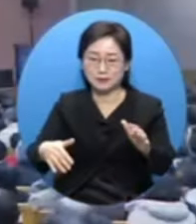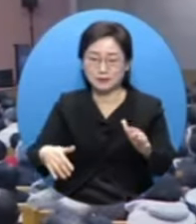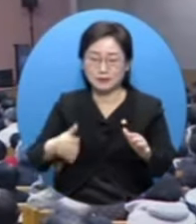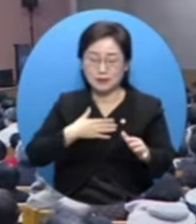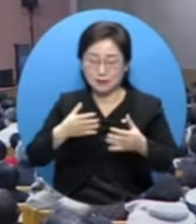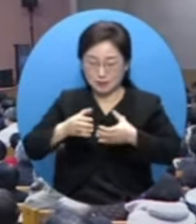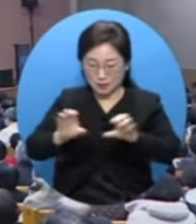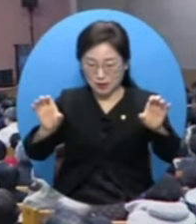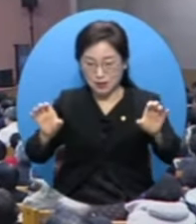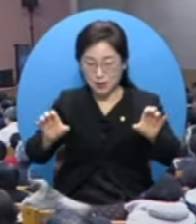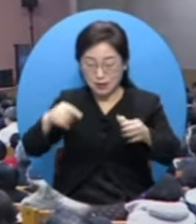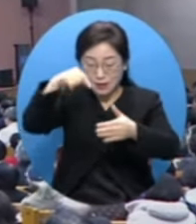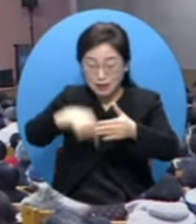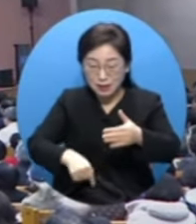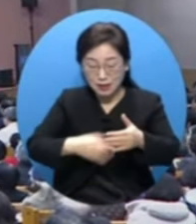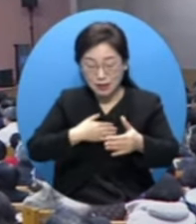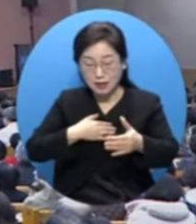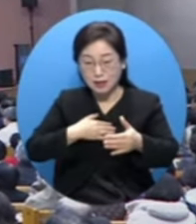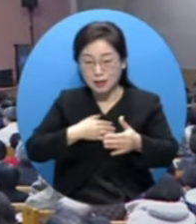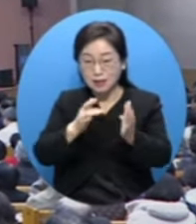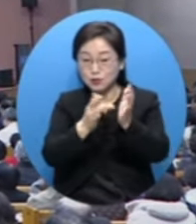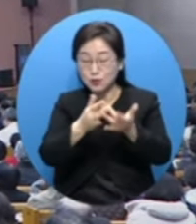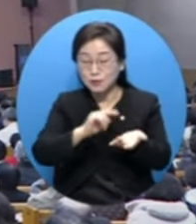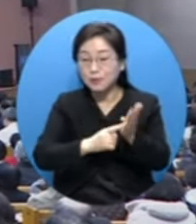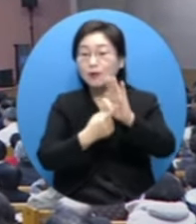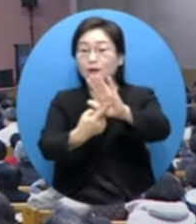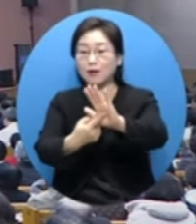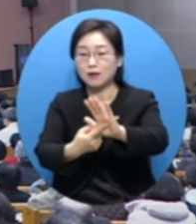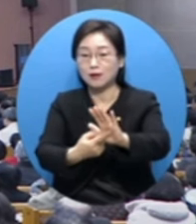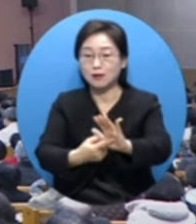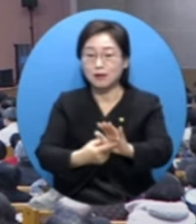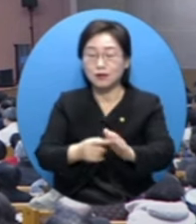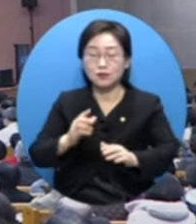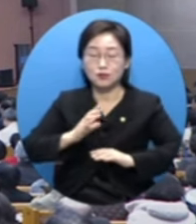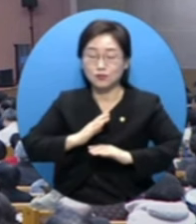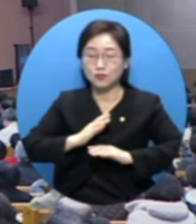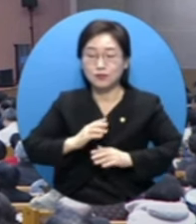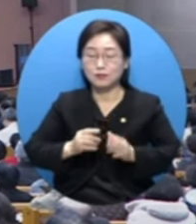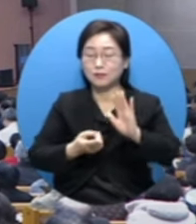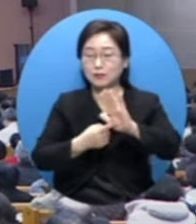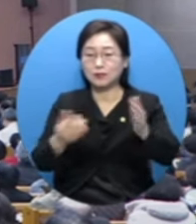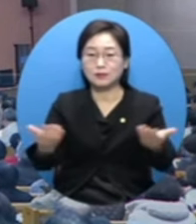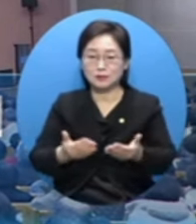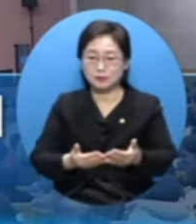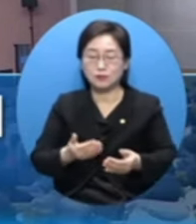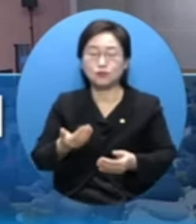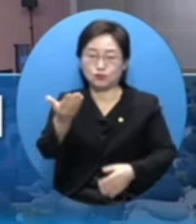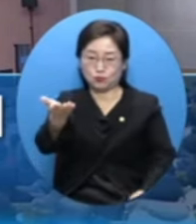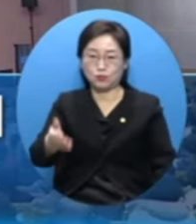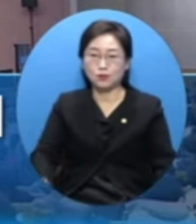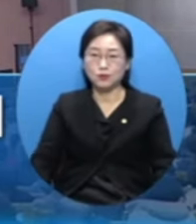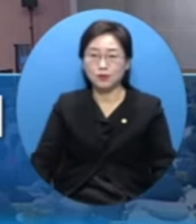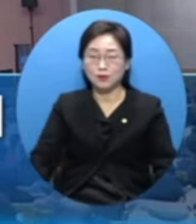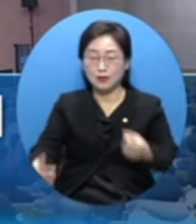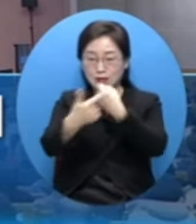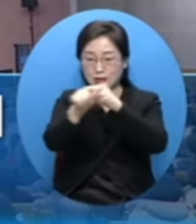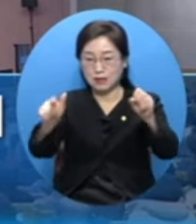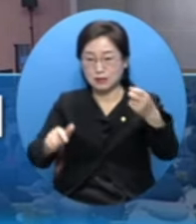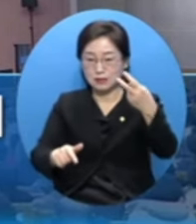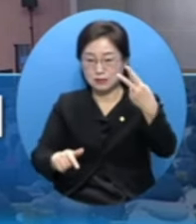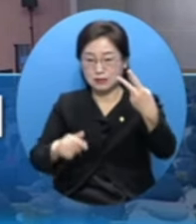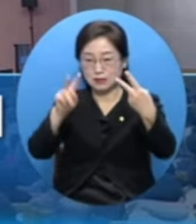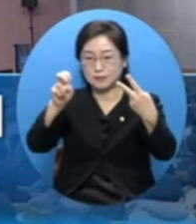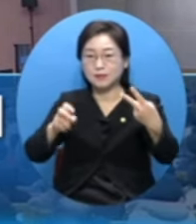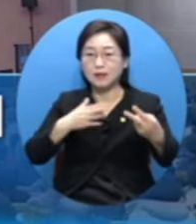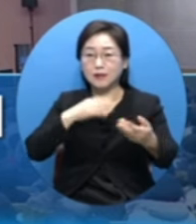내가 죽어야만 내 안에 계신 예수님이 나타나셔서 주님의 놀라운 역사를 이루시는 것입니다. 갈라디아서 2장 20절을 말씀합니다.